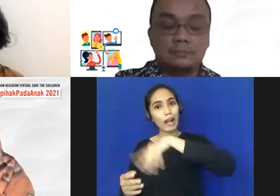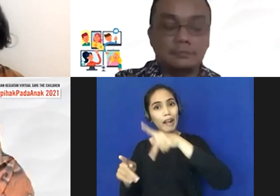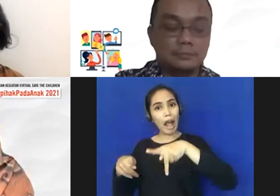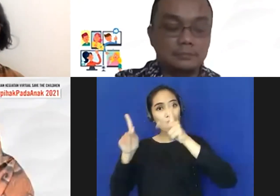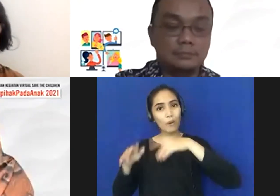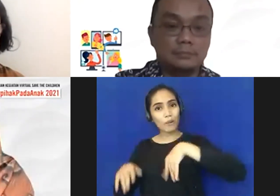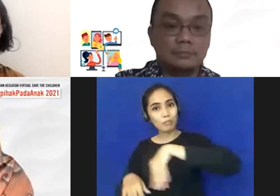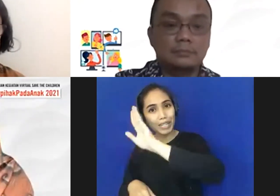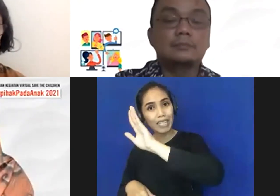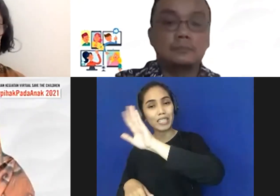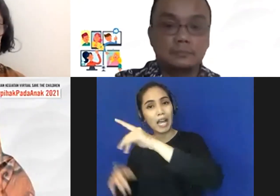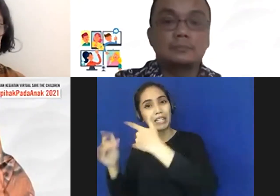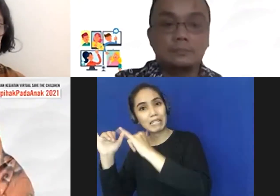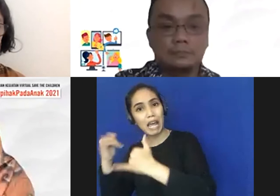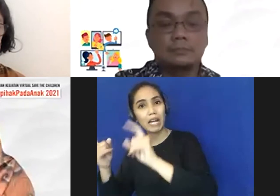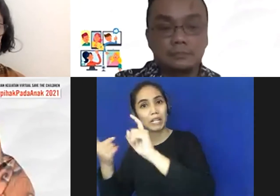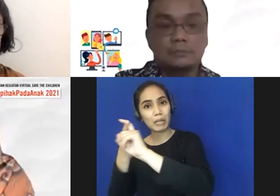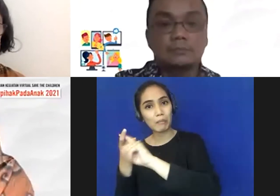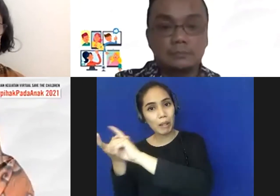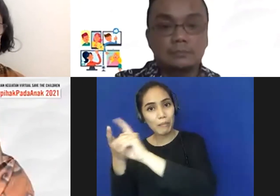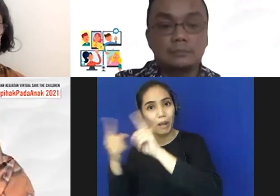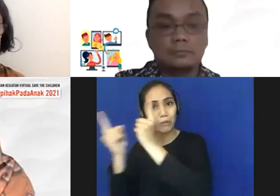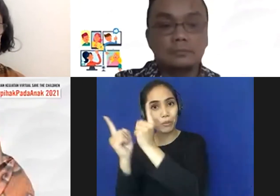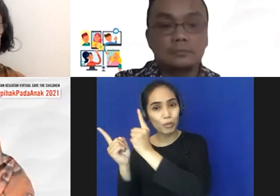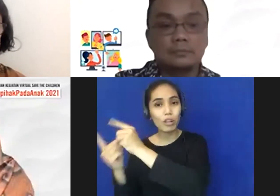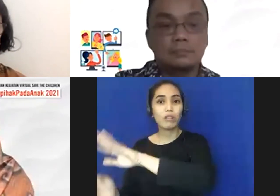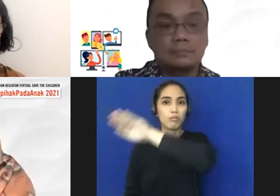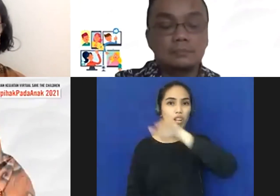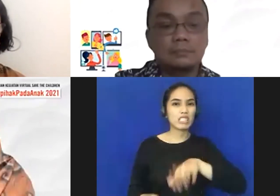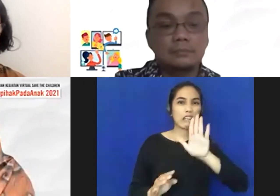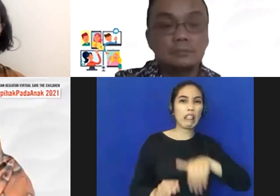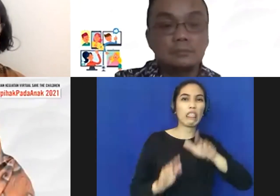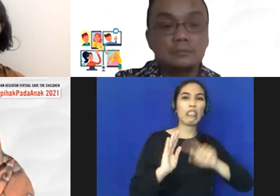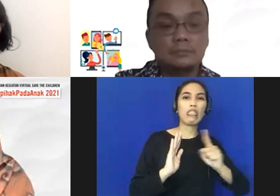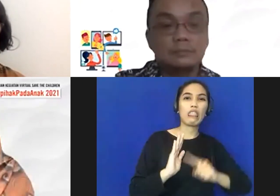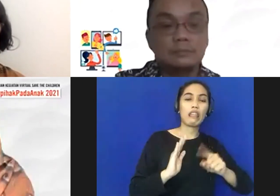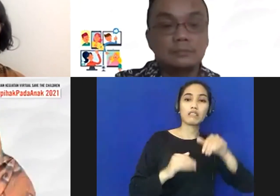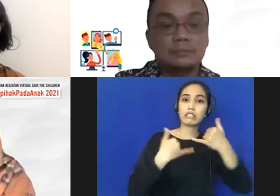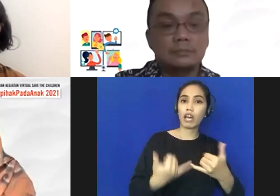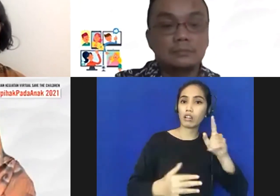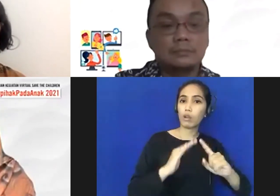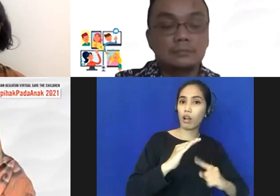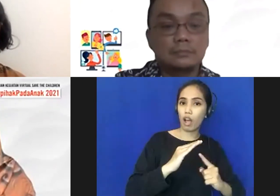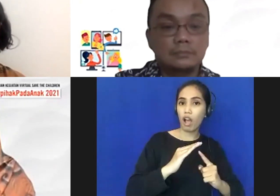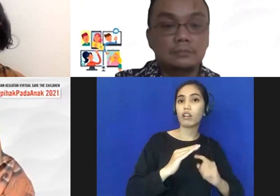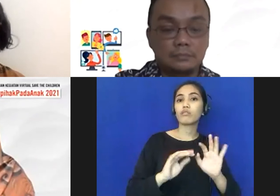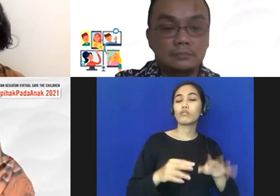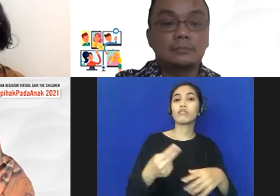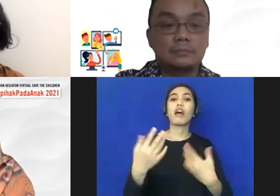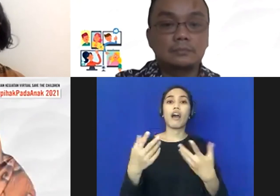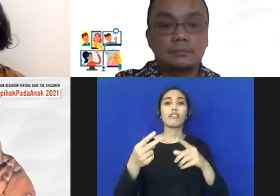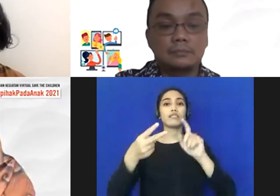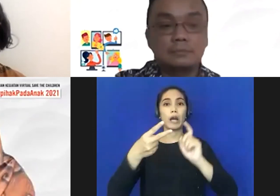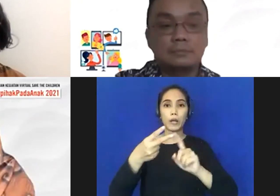jadi kekacauan di dalam keluarga. Atau kita memilih jalan kedua, menjadikan ini sebagai peluang gitu ya, peluang